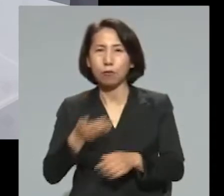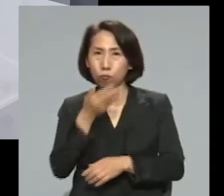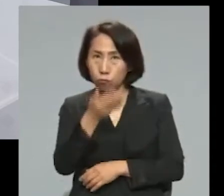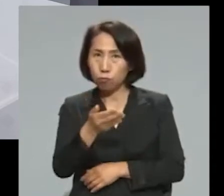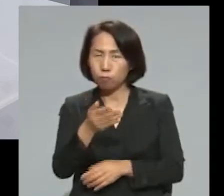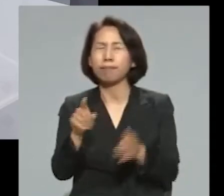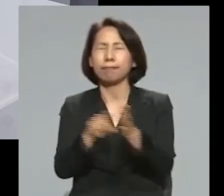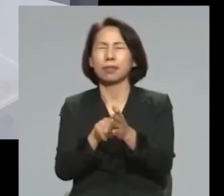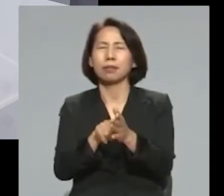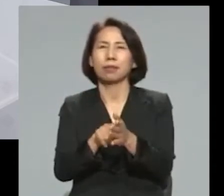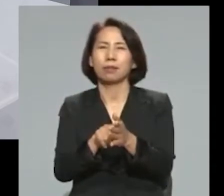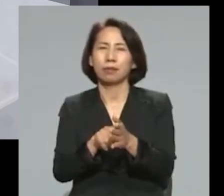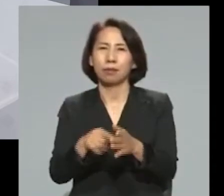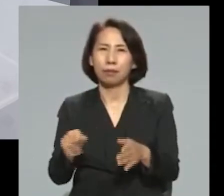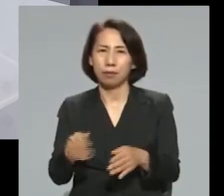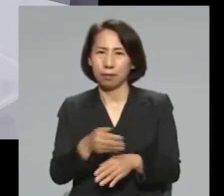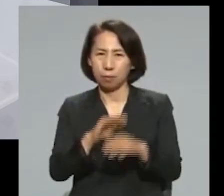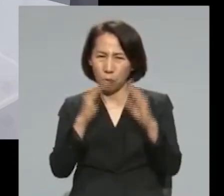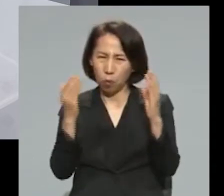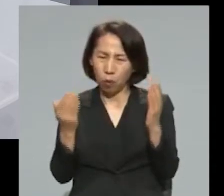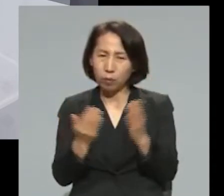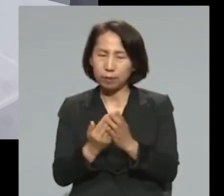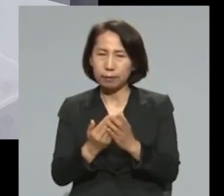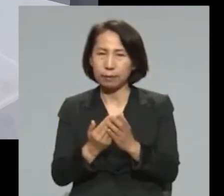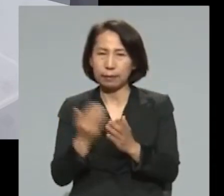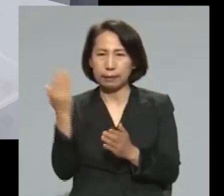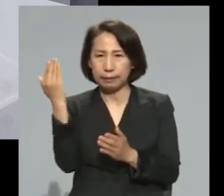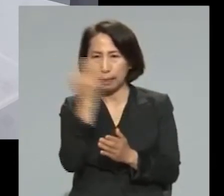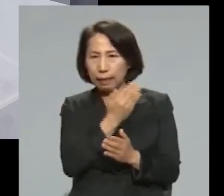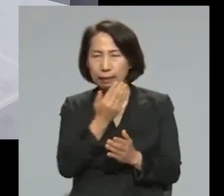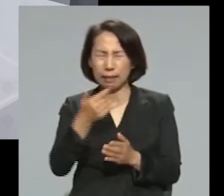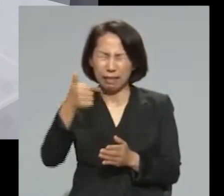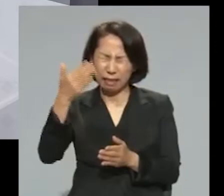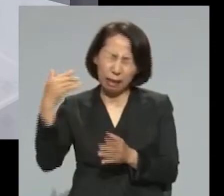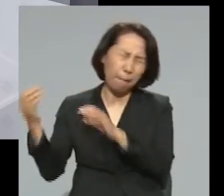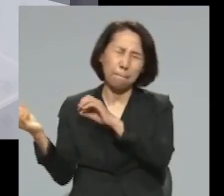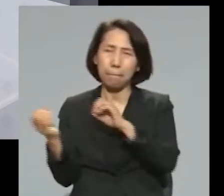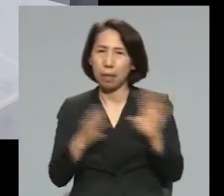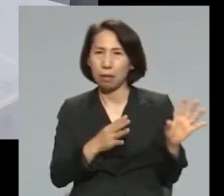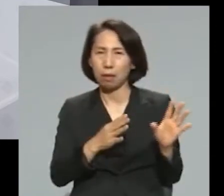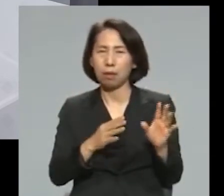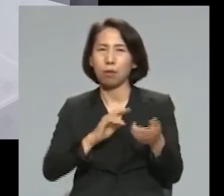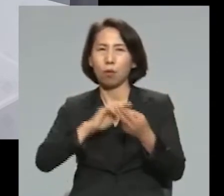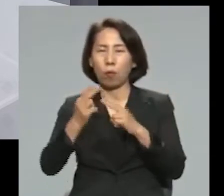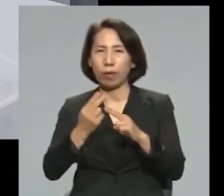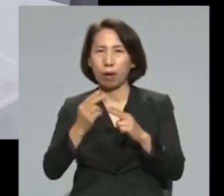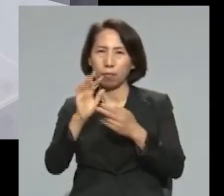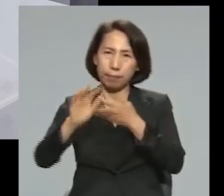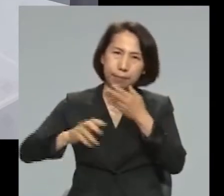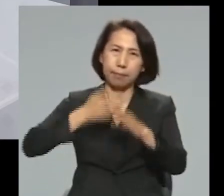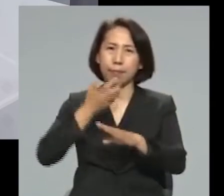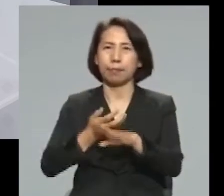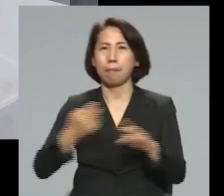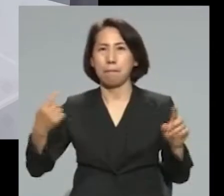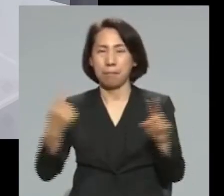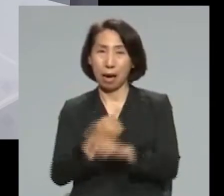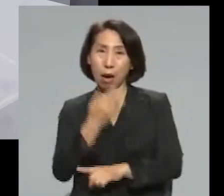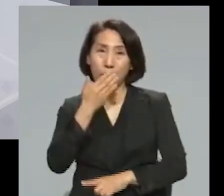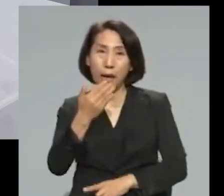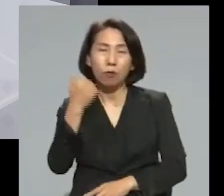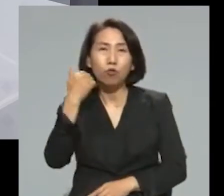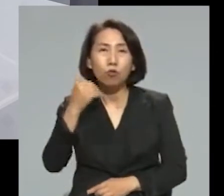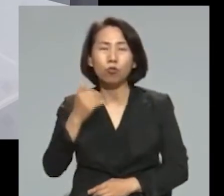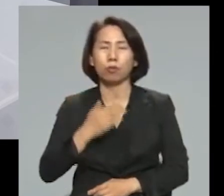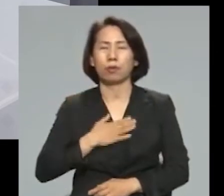믿습니다. 이 모든 것을 깨끗하게 청산하고 고령을 확 바꿀 수 있는